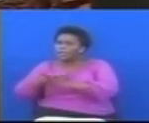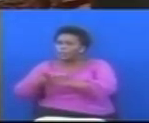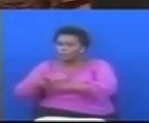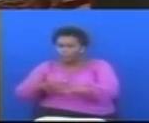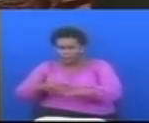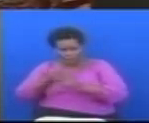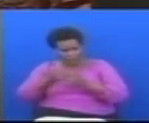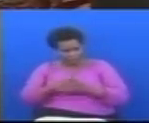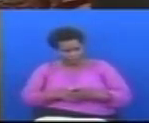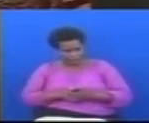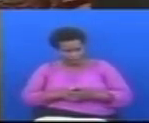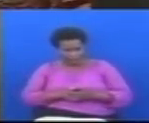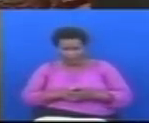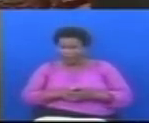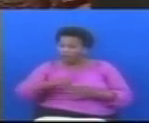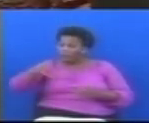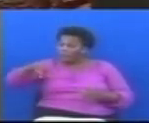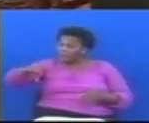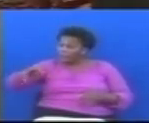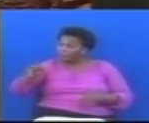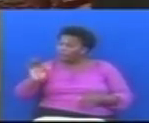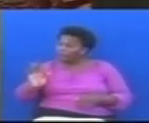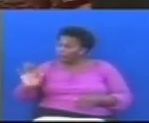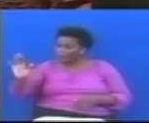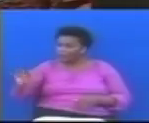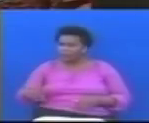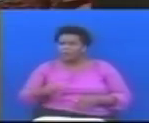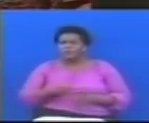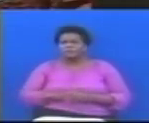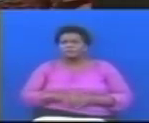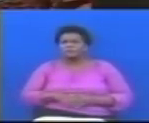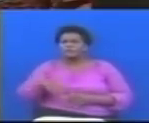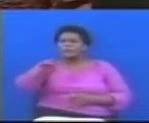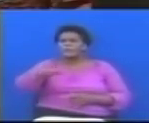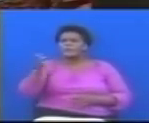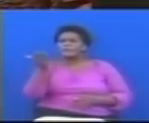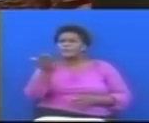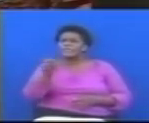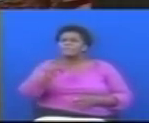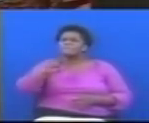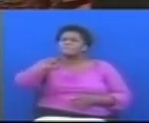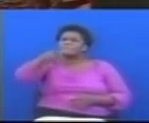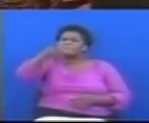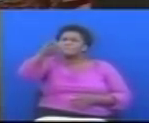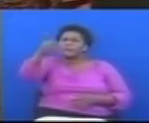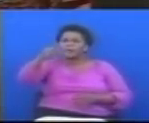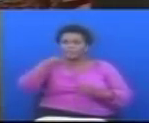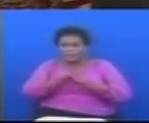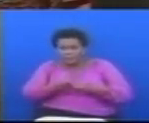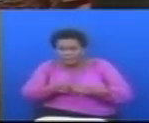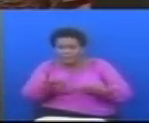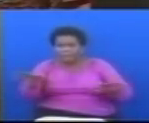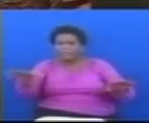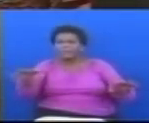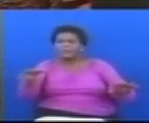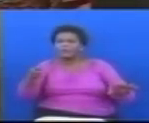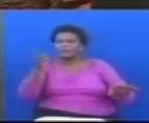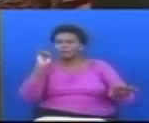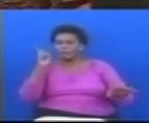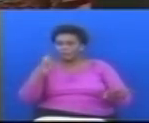Mheshimiwa Banausi yako maeneo ambako yalikuwa mbali sana na mtandao wa umeme, kwa hiyo imechukua muda mrefu kwa kandarasi